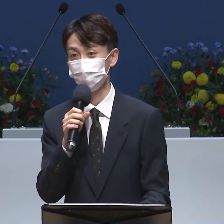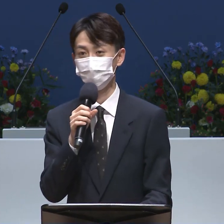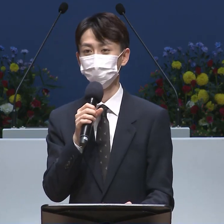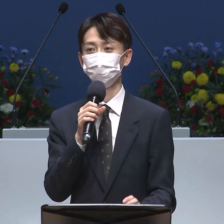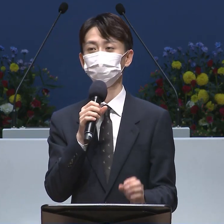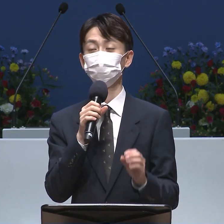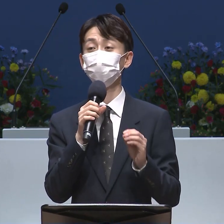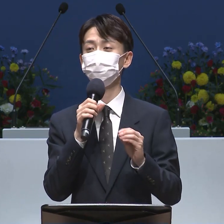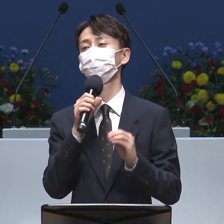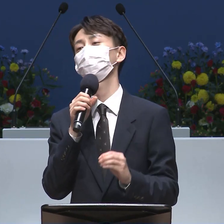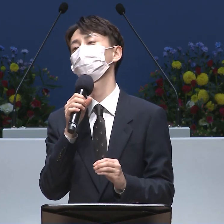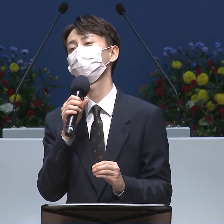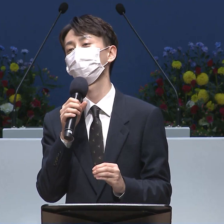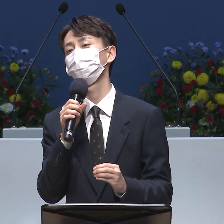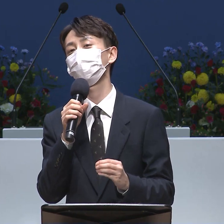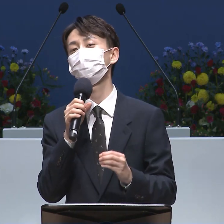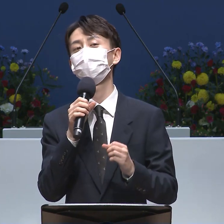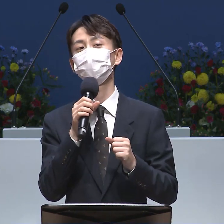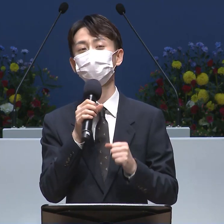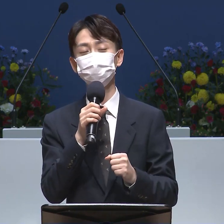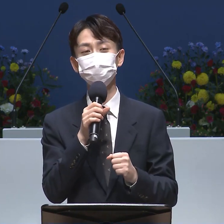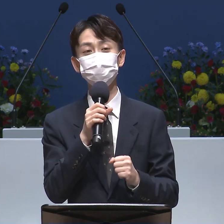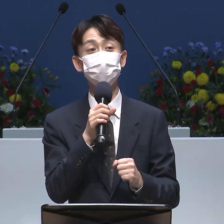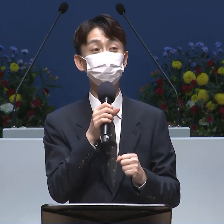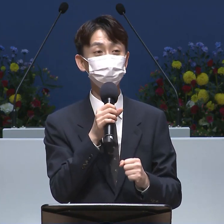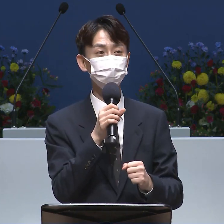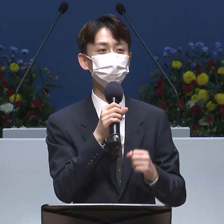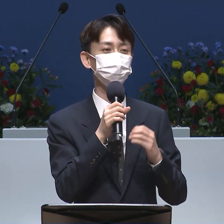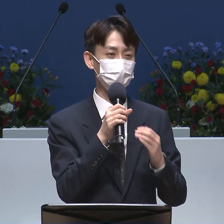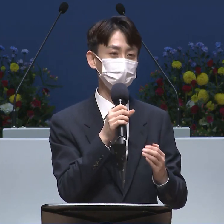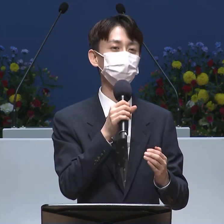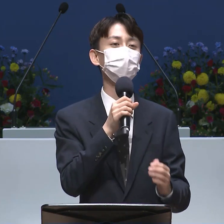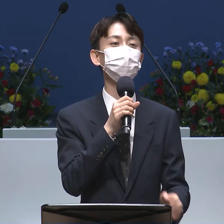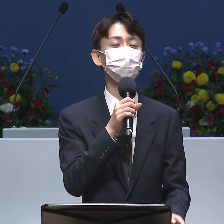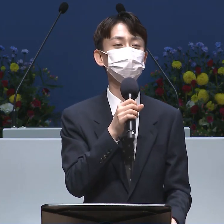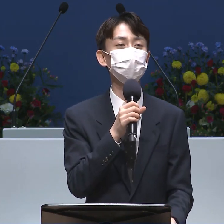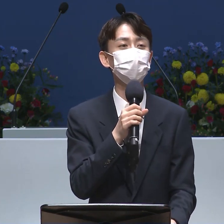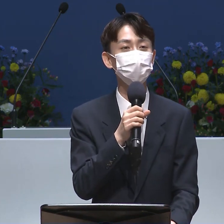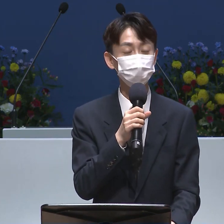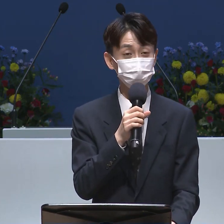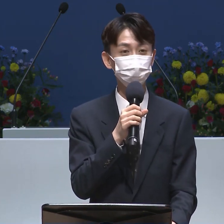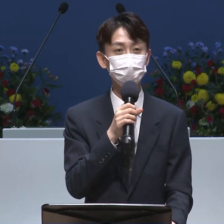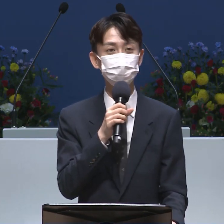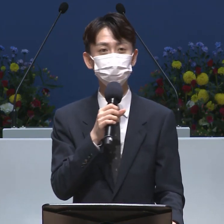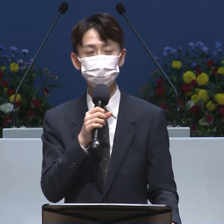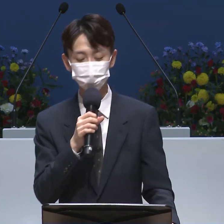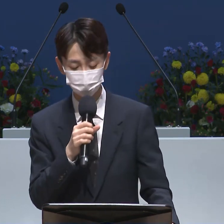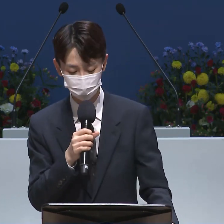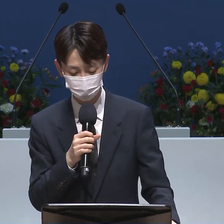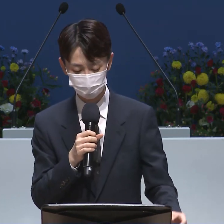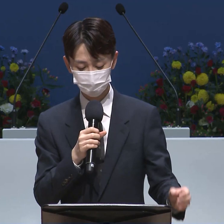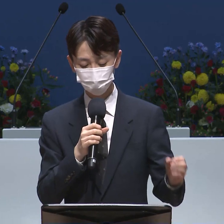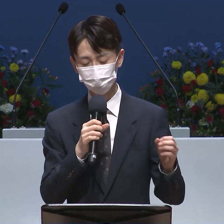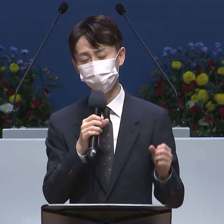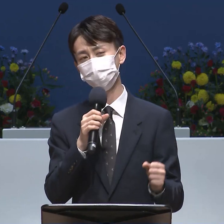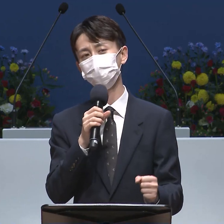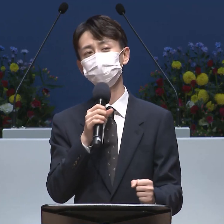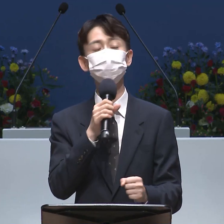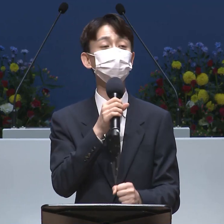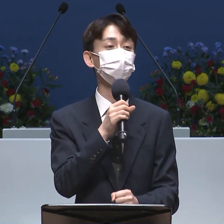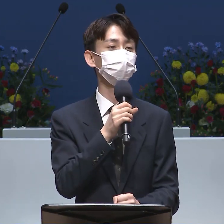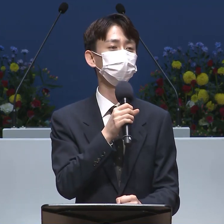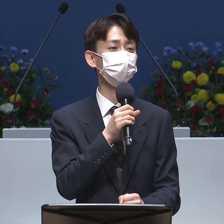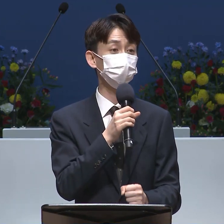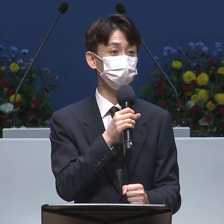바랍니다. 뭐 하시면 되냐면 우리가 만난 그 예수를 말하기만 하면 된다라고 말씀하셨습니다. 우리가